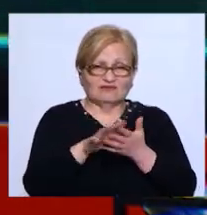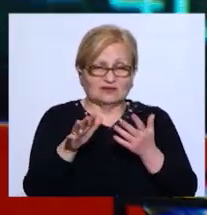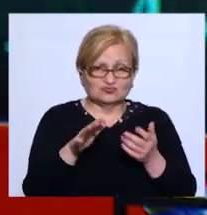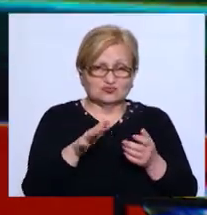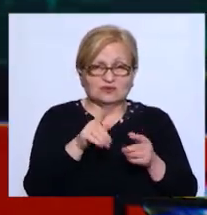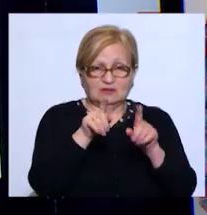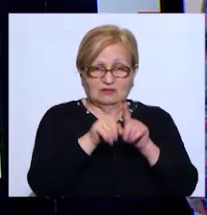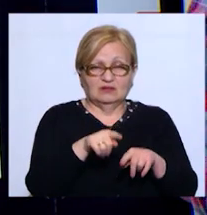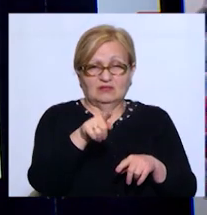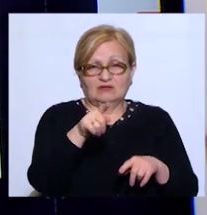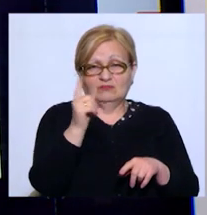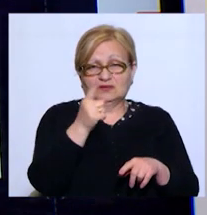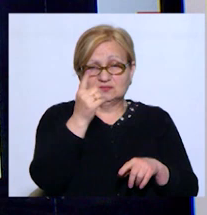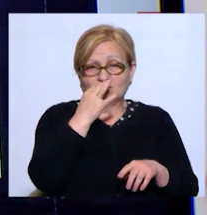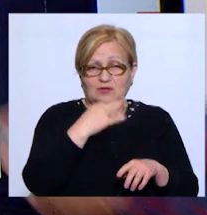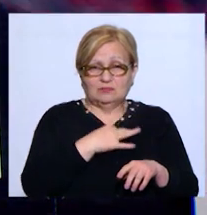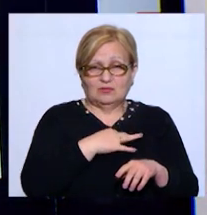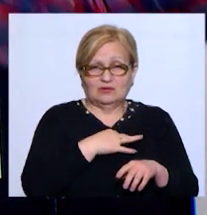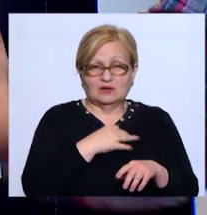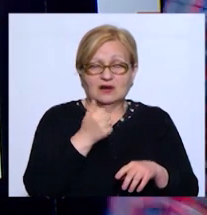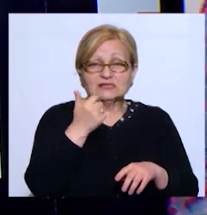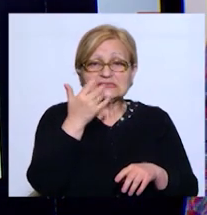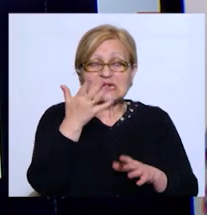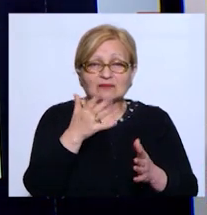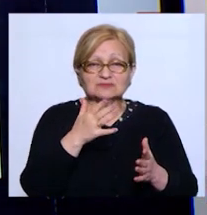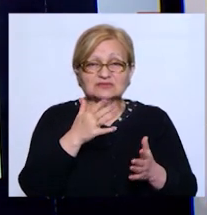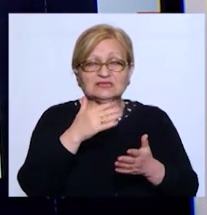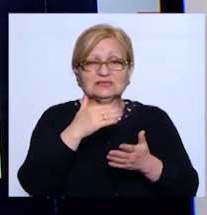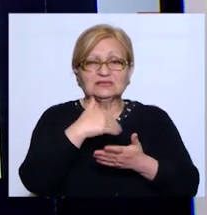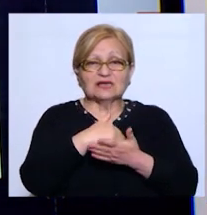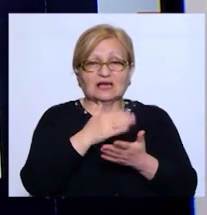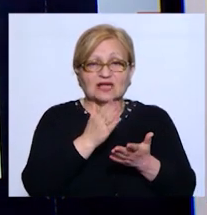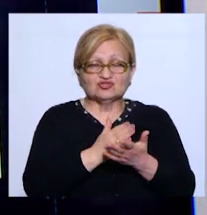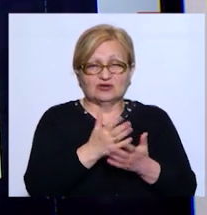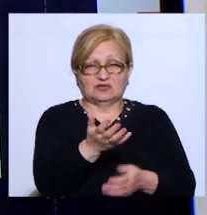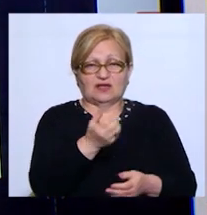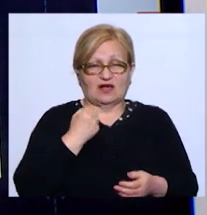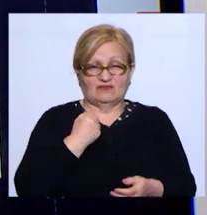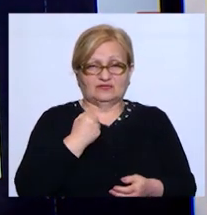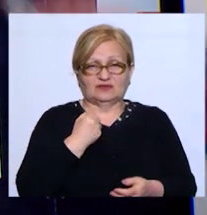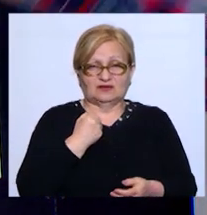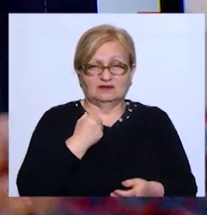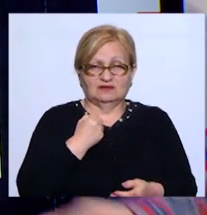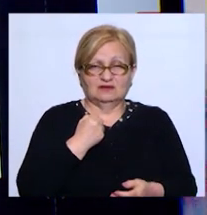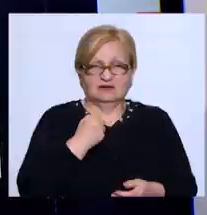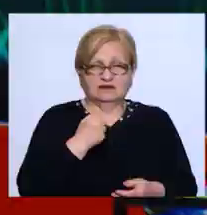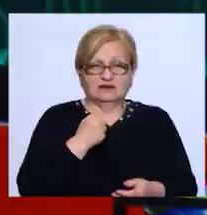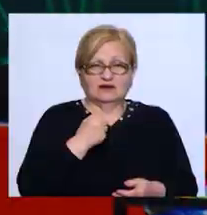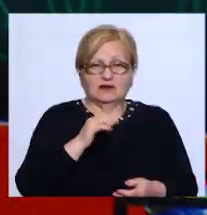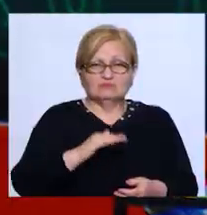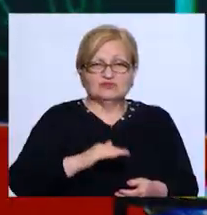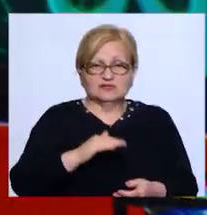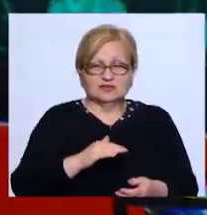შემთხვევაში მრიცხველი მეუბნება, რამდენი ნაჭერი ხაჭაპური ავიღე. ესე იგი, კიდევ ერთხელ მნიშვნელი